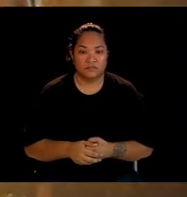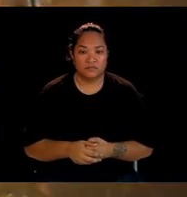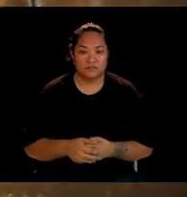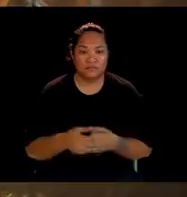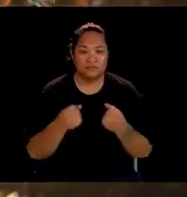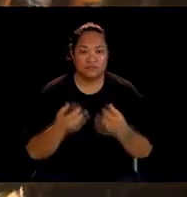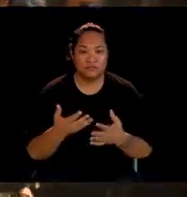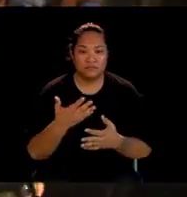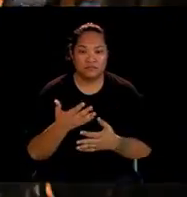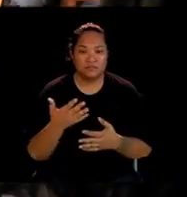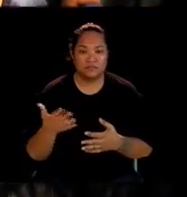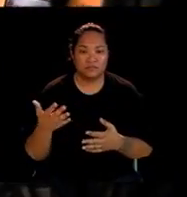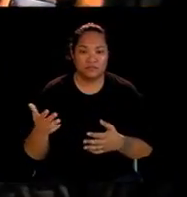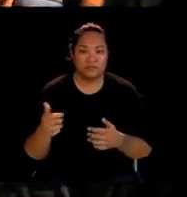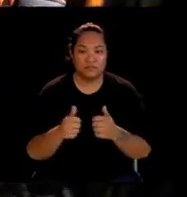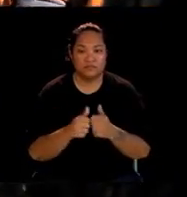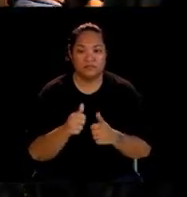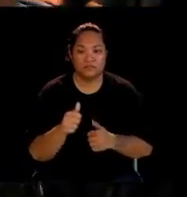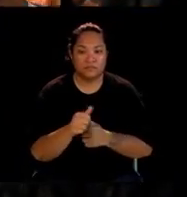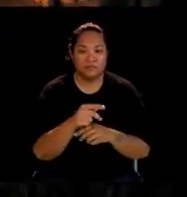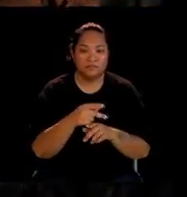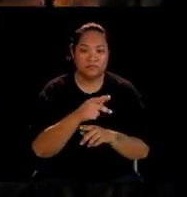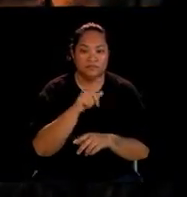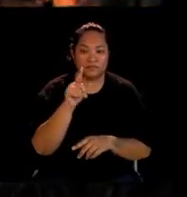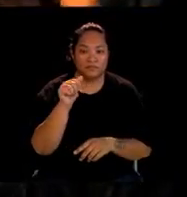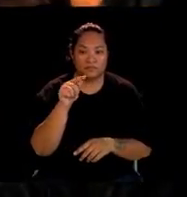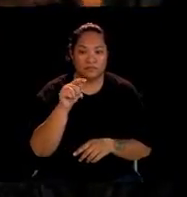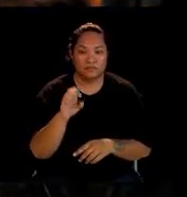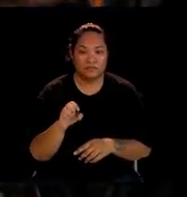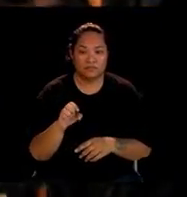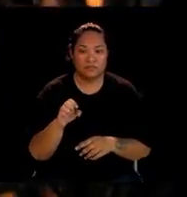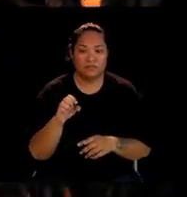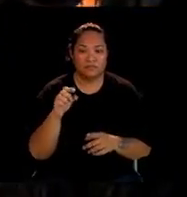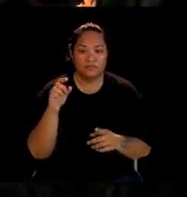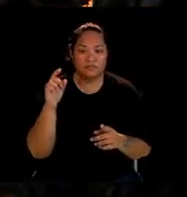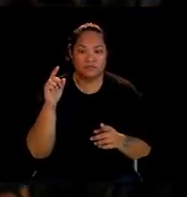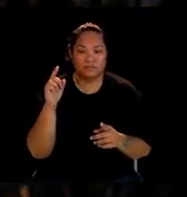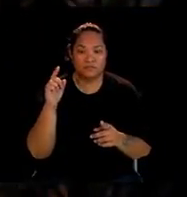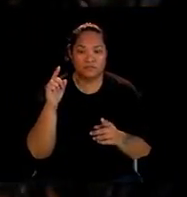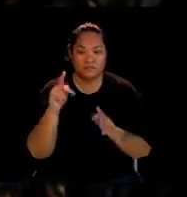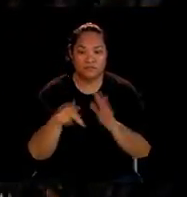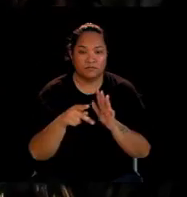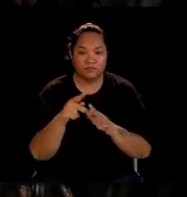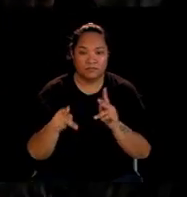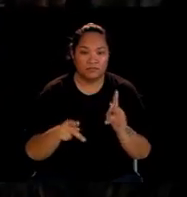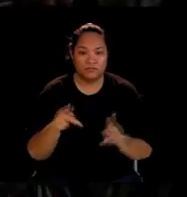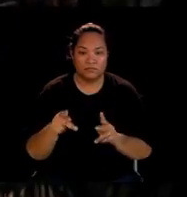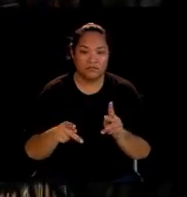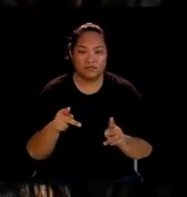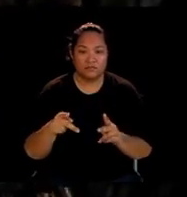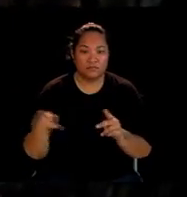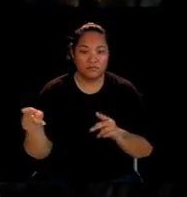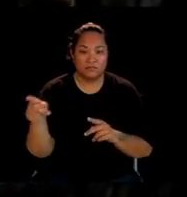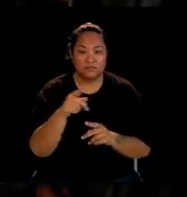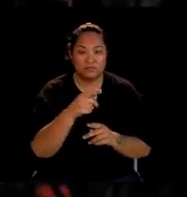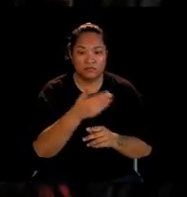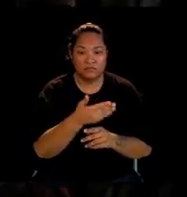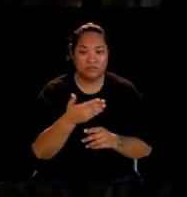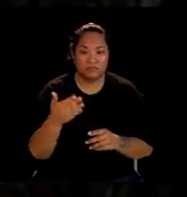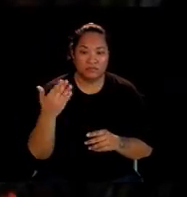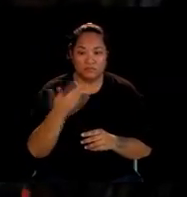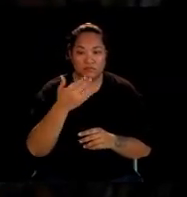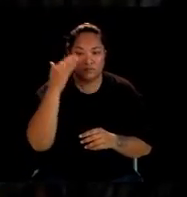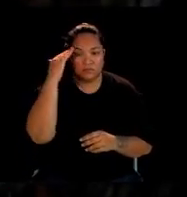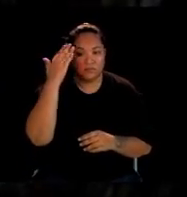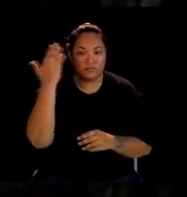Gwaha megay na gwinaha siha ni pinetlon imanauto motna. Gini ni finatinas niha na